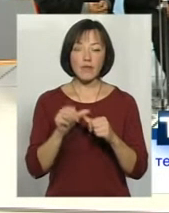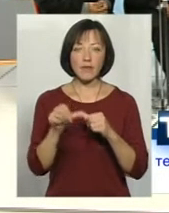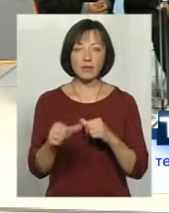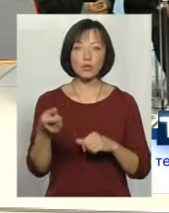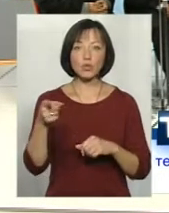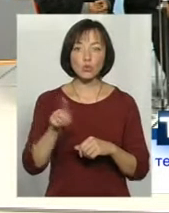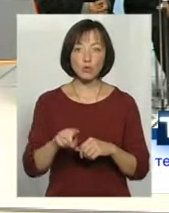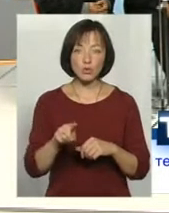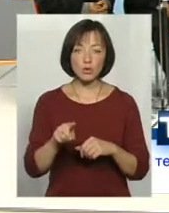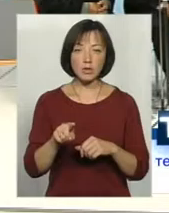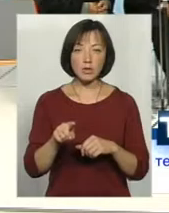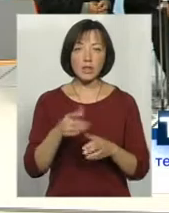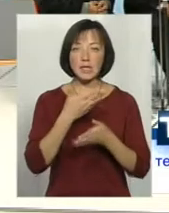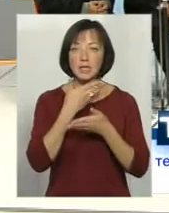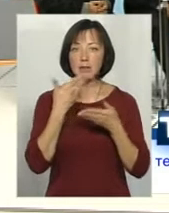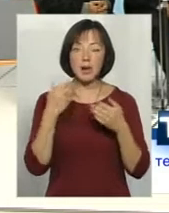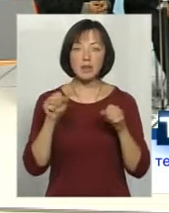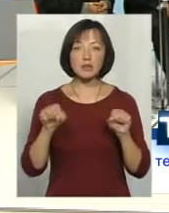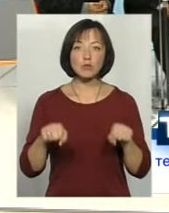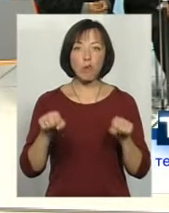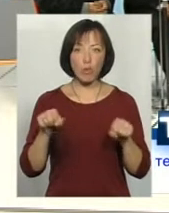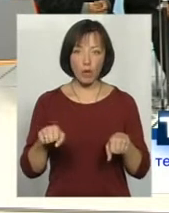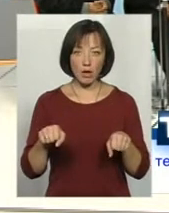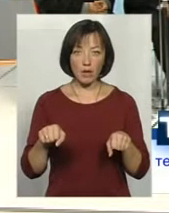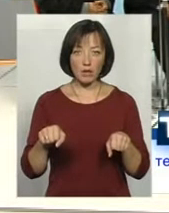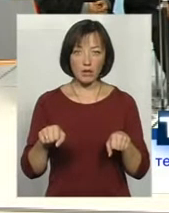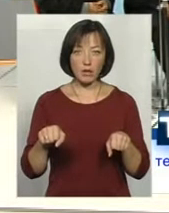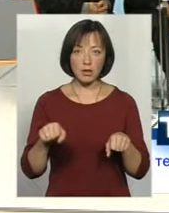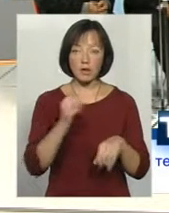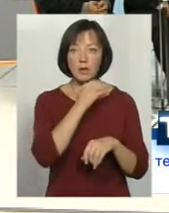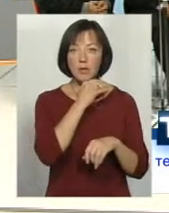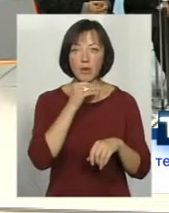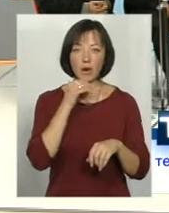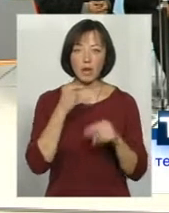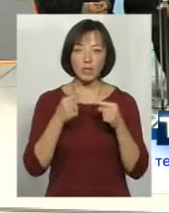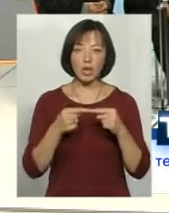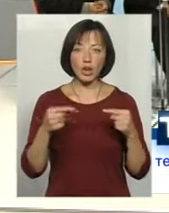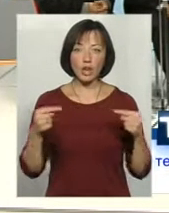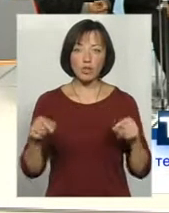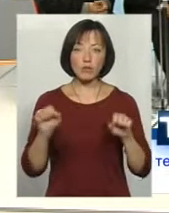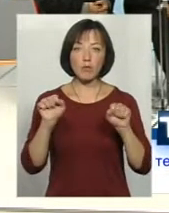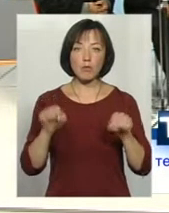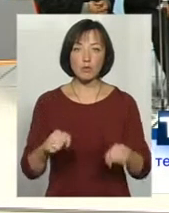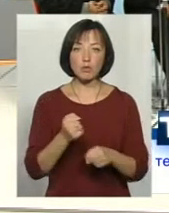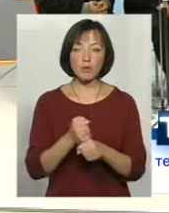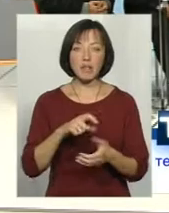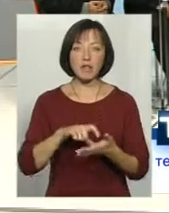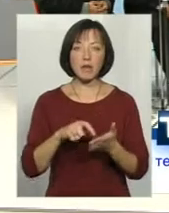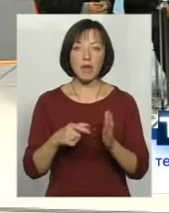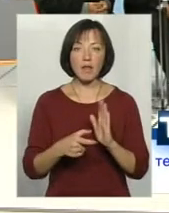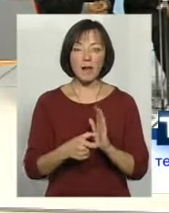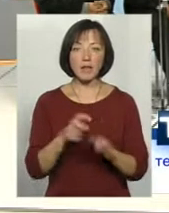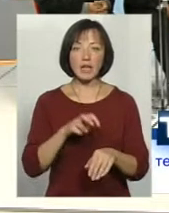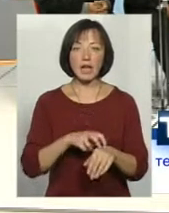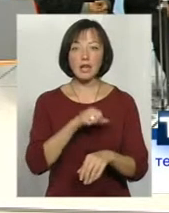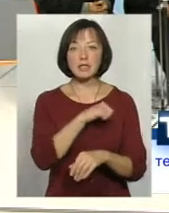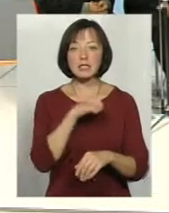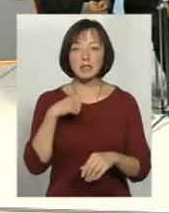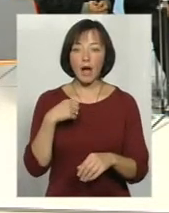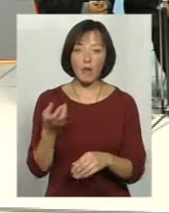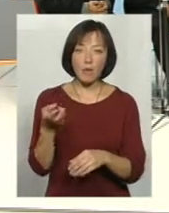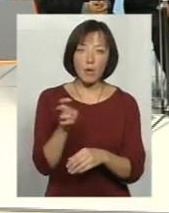що нема змоги. Нема змоги, багато які речі, які можна зробити в палаті, лікарі самі